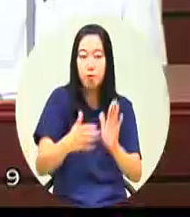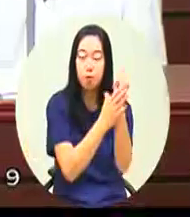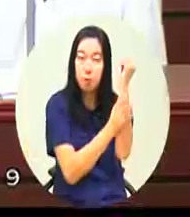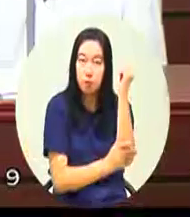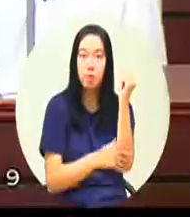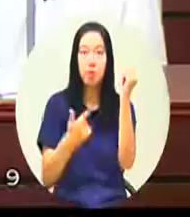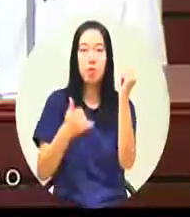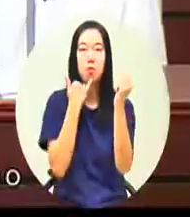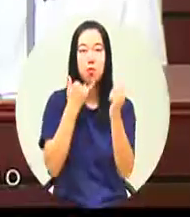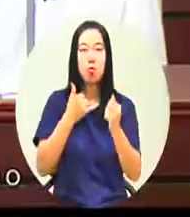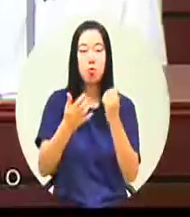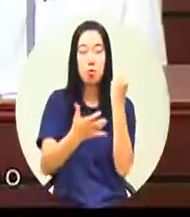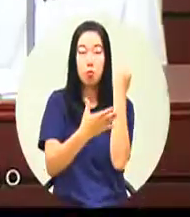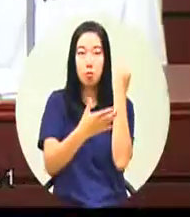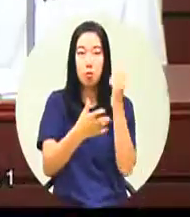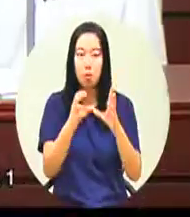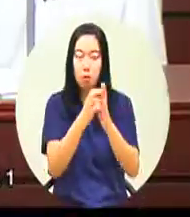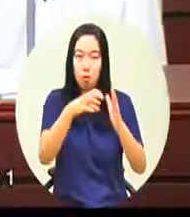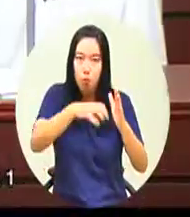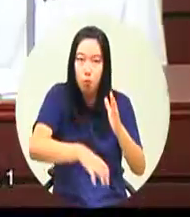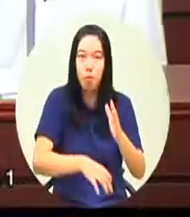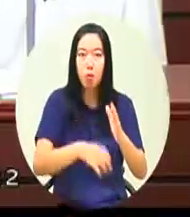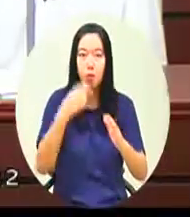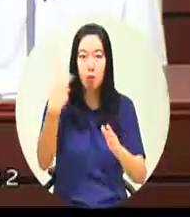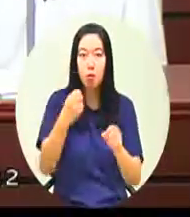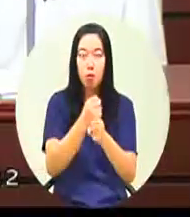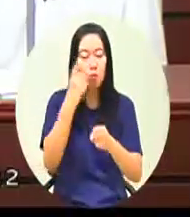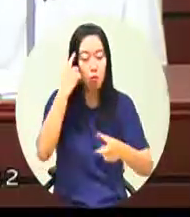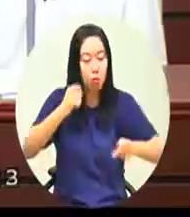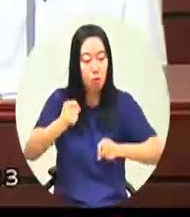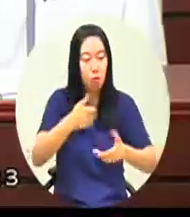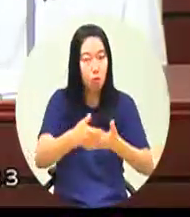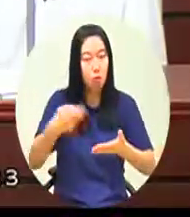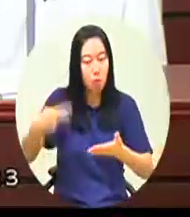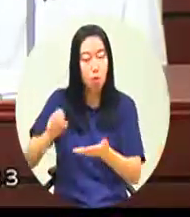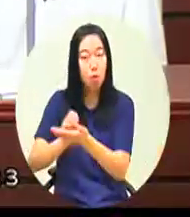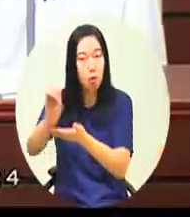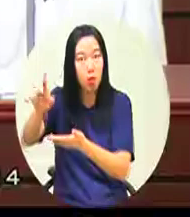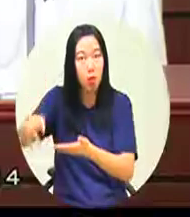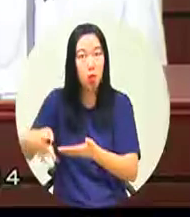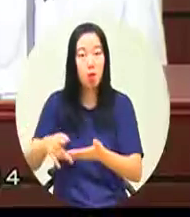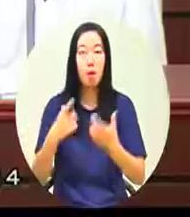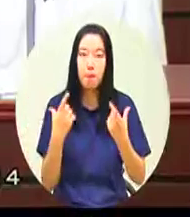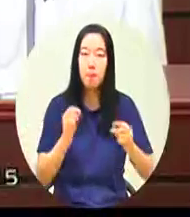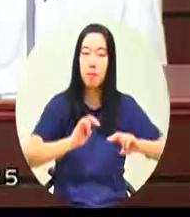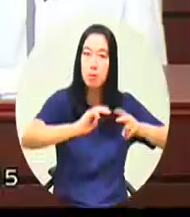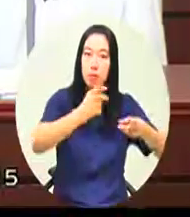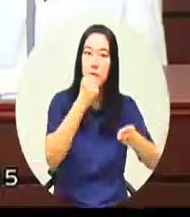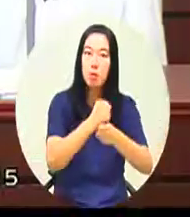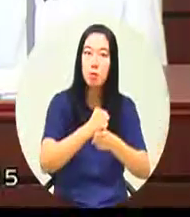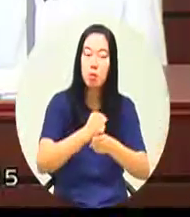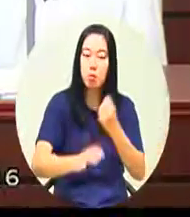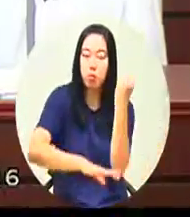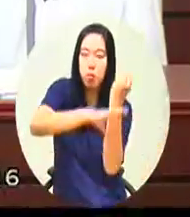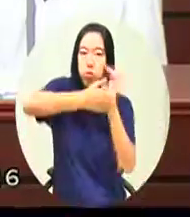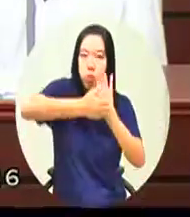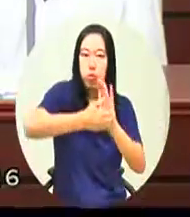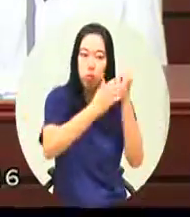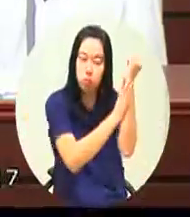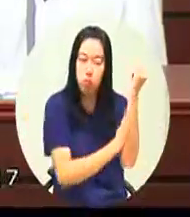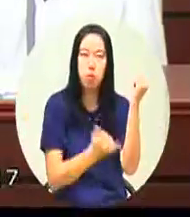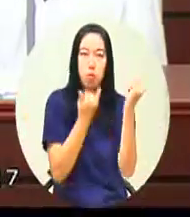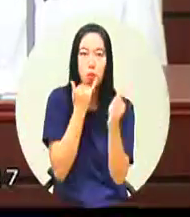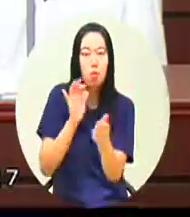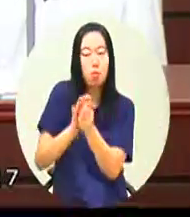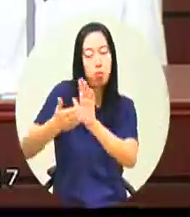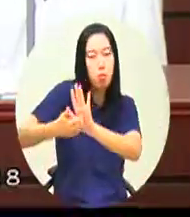们局里面会再做一些示意图跟议员报告，它其实是应该要把它改成防洪墙之类的，才能够有效的去阻